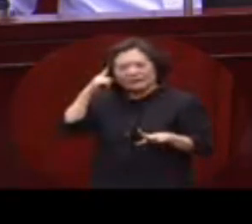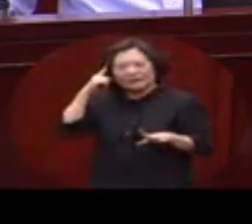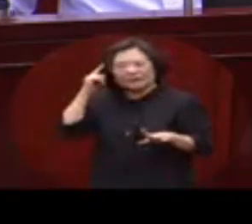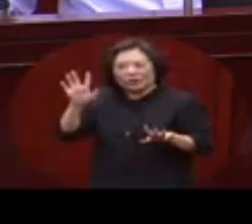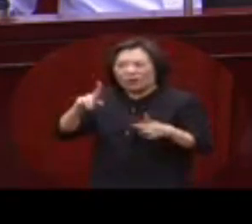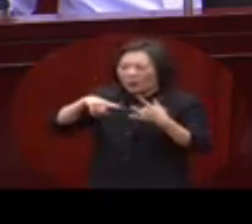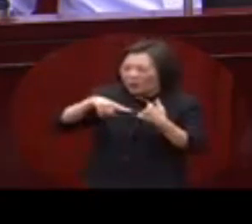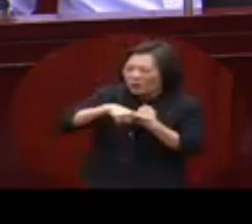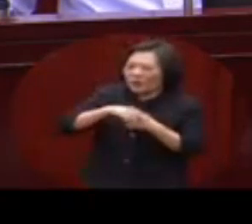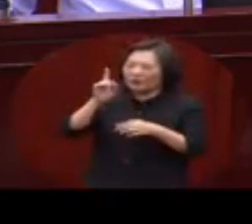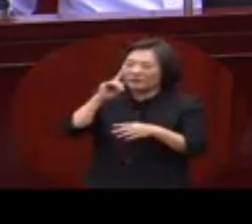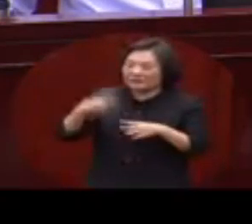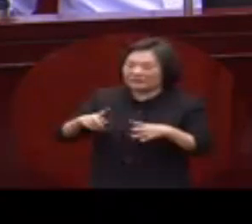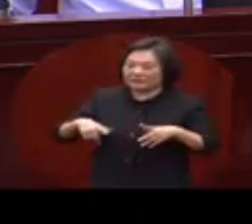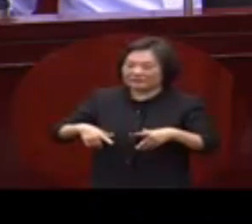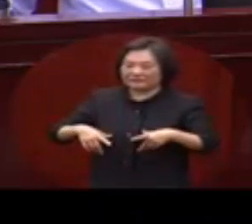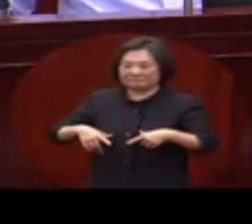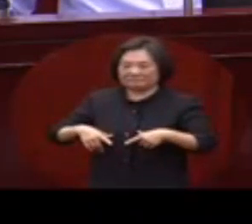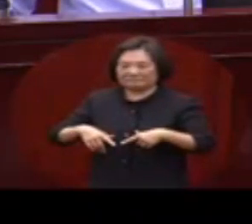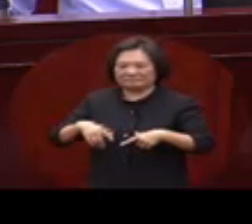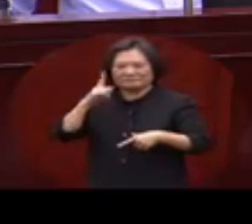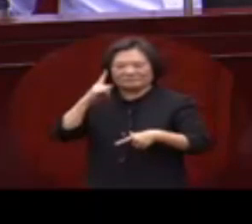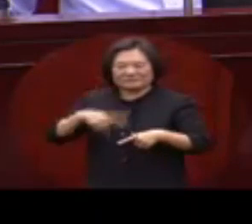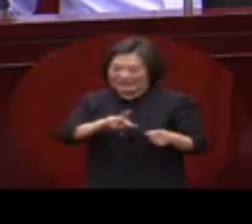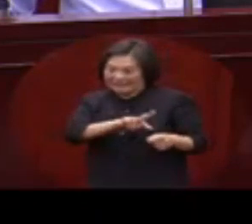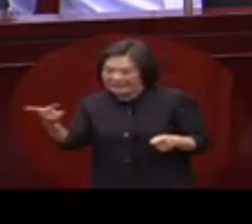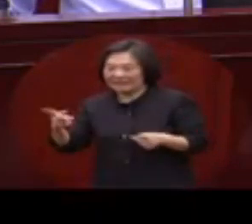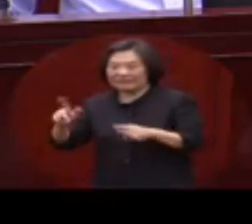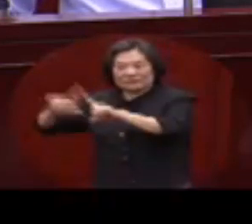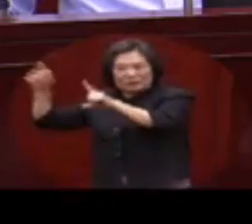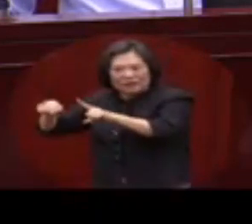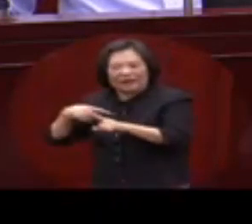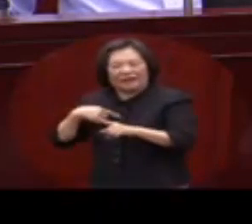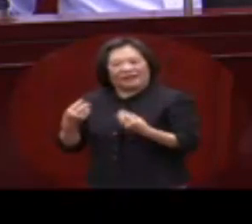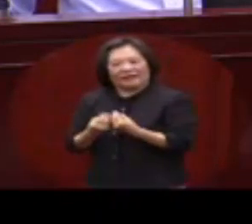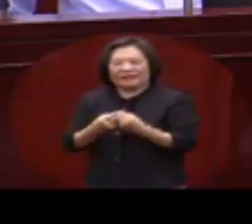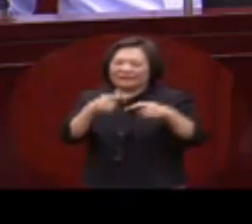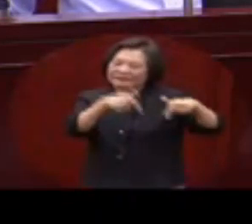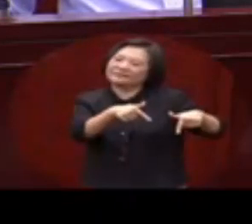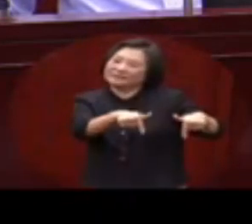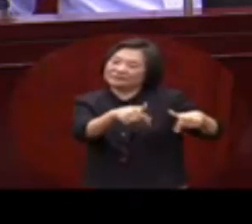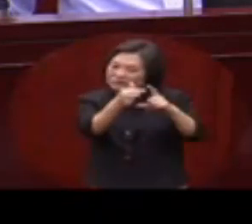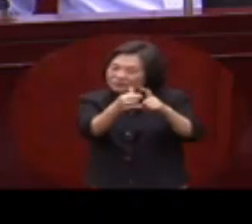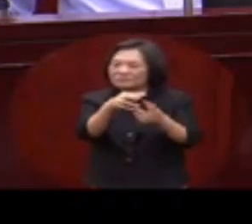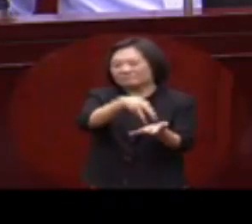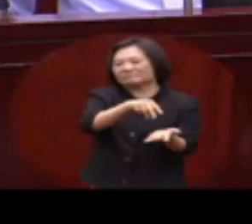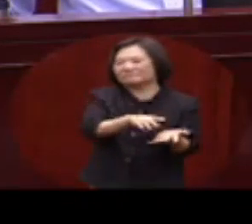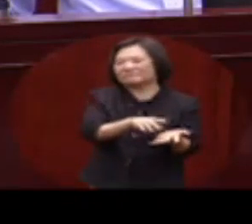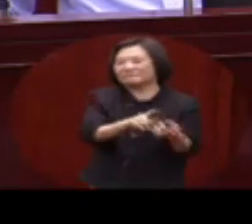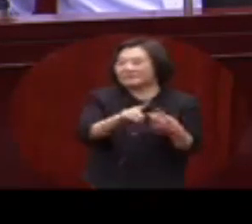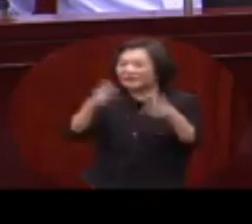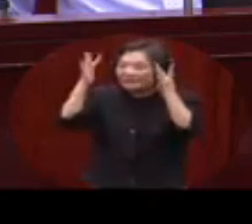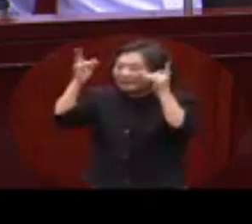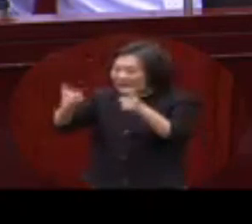是还是没有勇气哦，一次跳到东区的哈。所以原则上是这样，我们还是在西门町办。但是在南港车站哦，